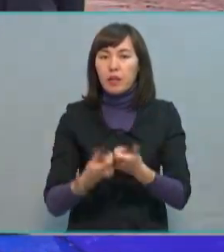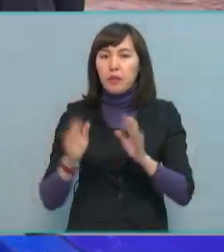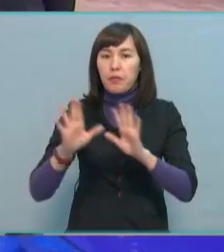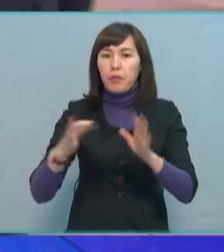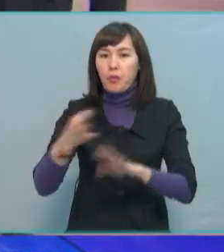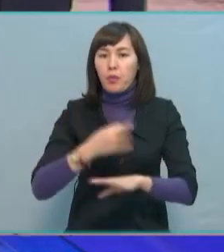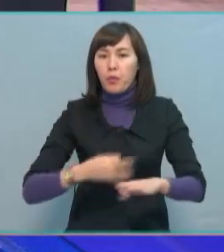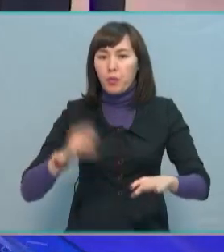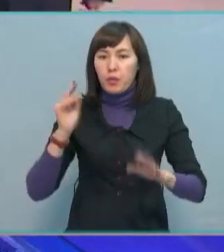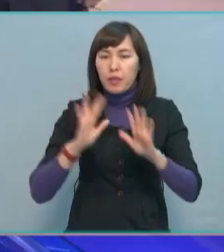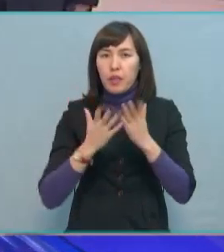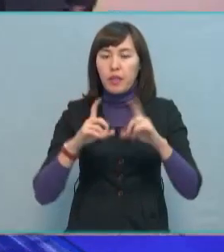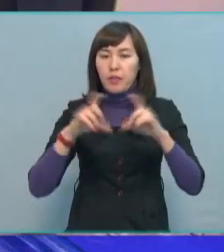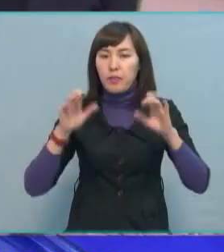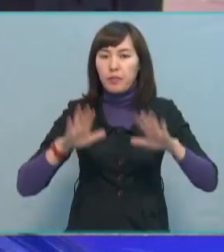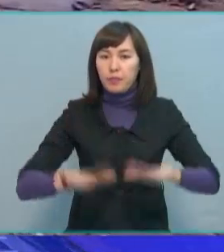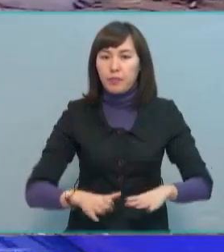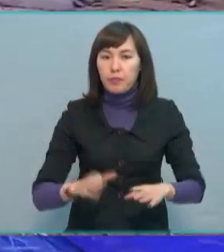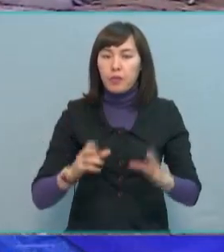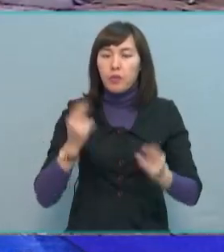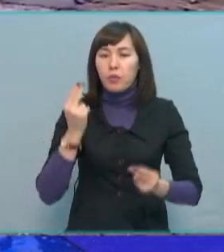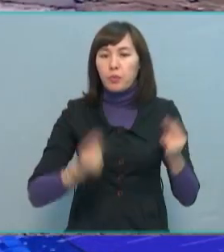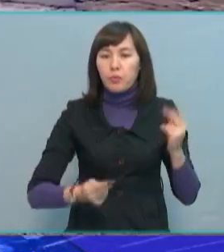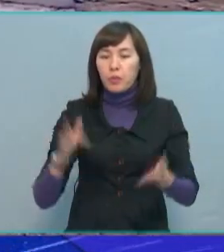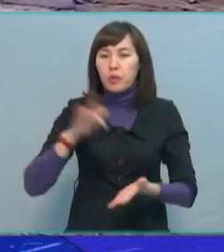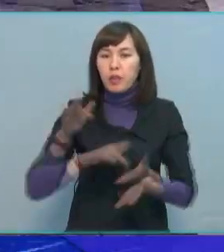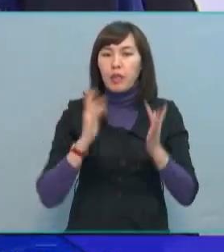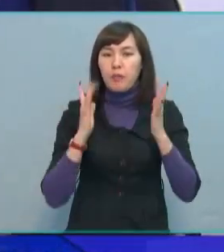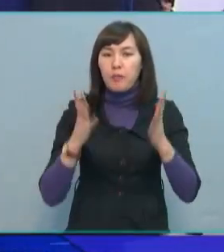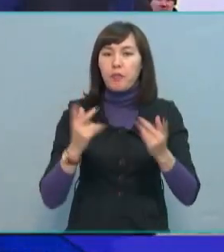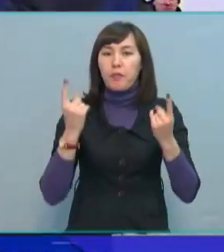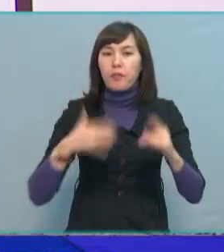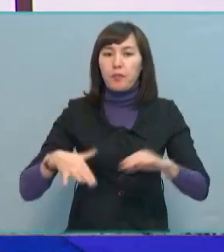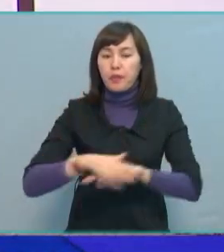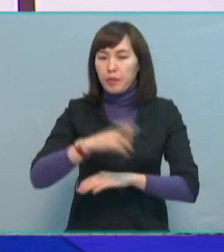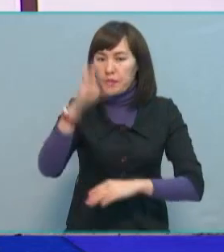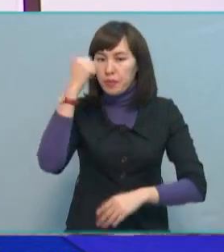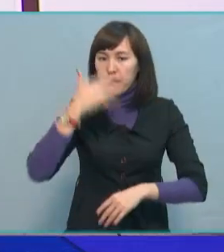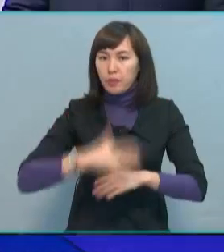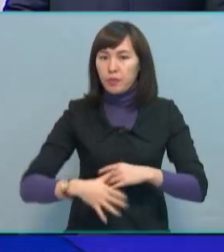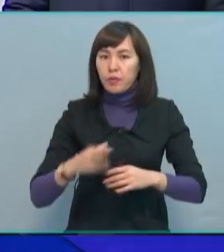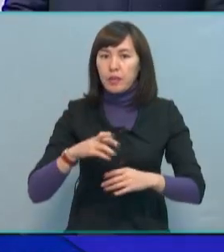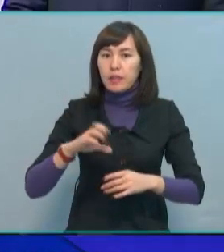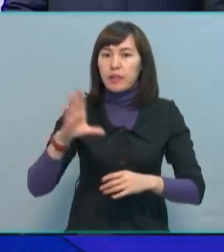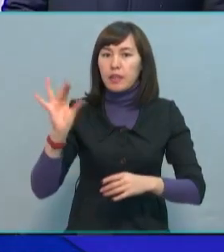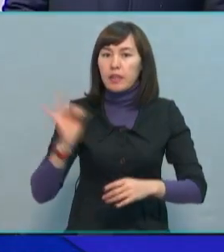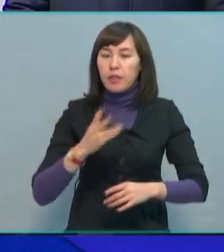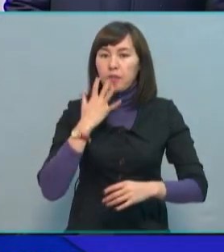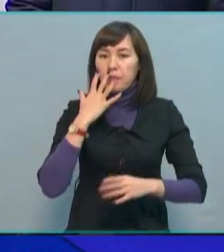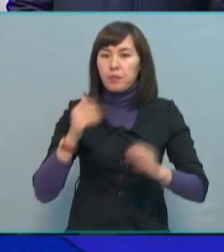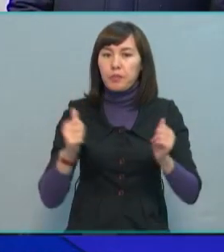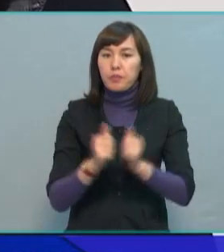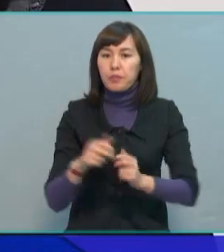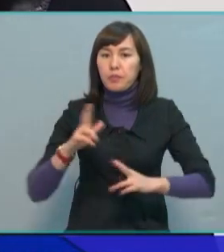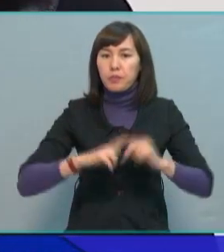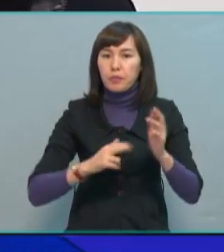театры, облыстық ғылыми әмбебап кітапханасы, аттракциондары бар қалалық саябақ, Ұлы дала елі орталығы және Қожа Ахмет Яссауи музейі